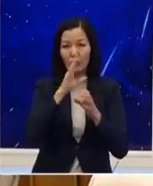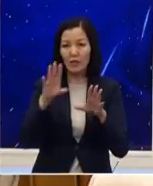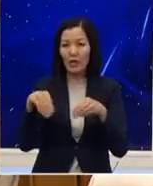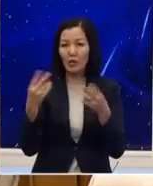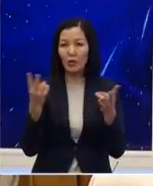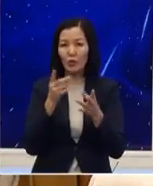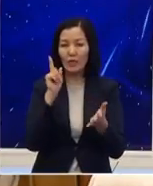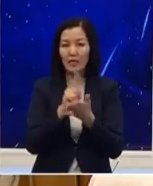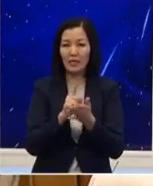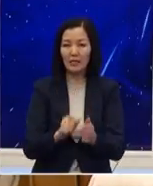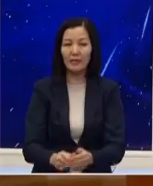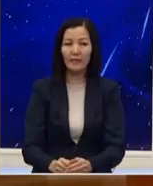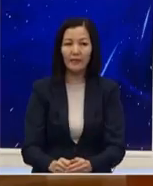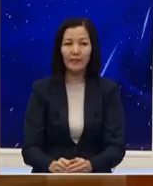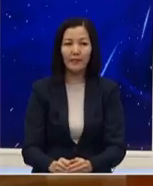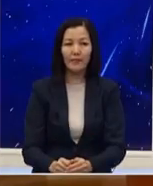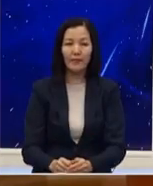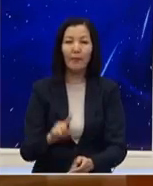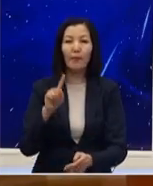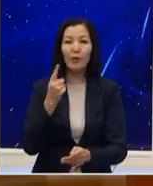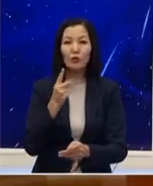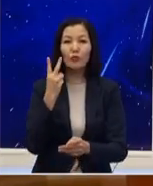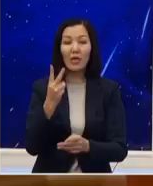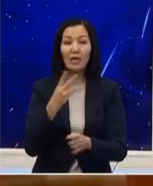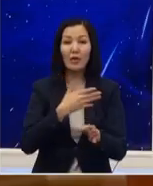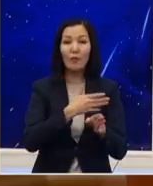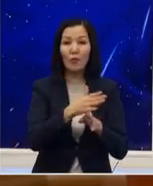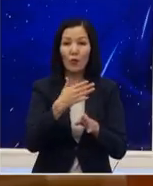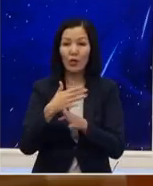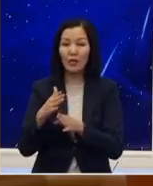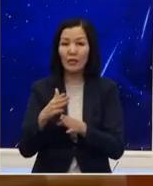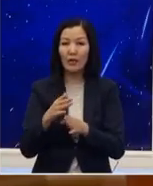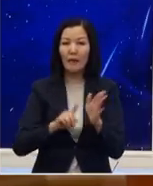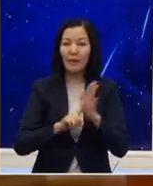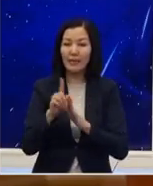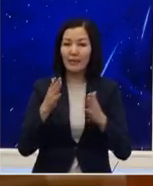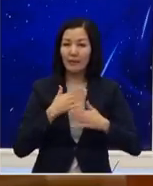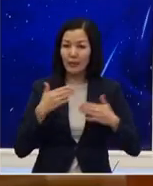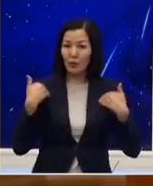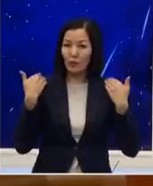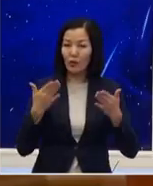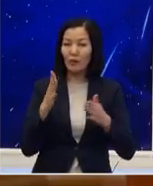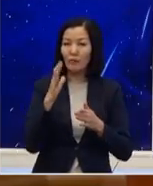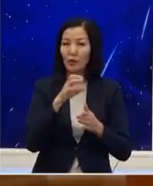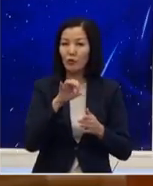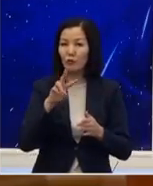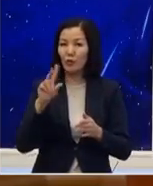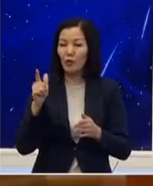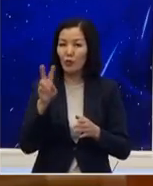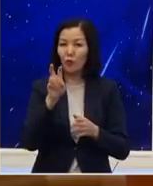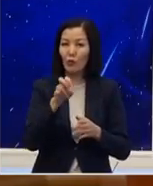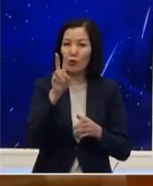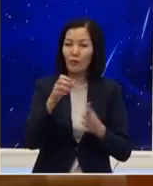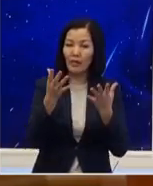тиіс. Неге екі бөлінген десек, бұлар басында бізге ұсынған кез айтты, біз 500 миллион доллармен